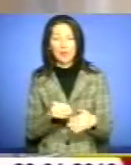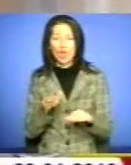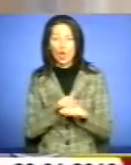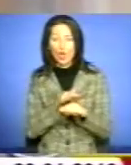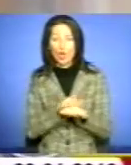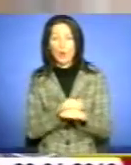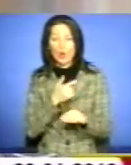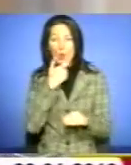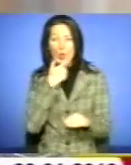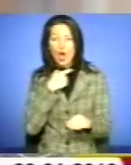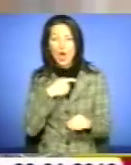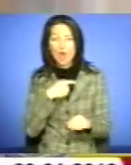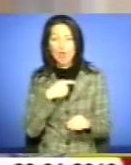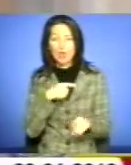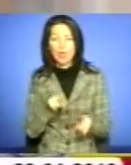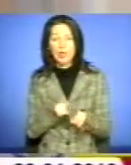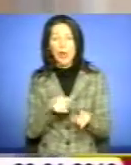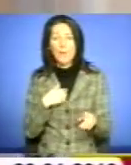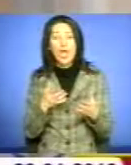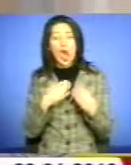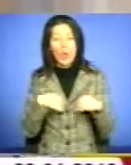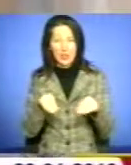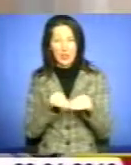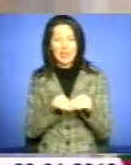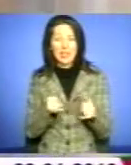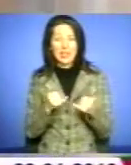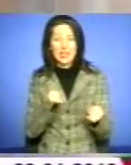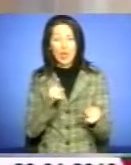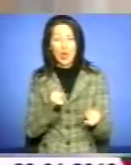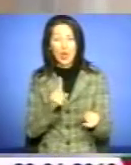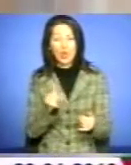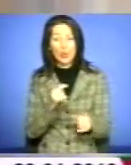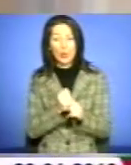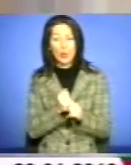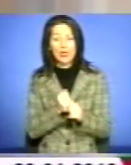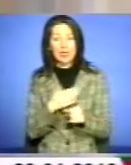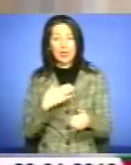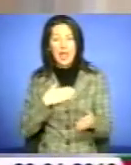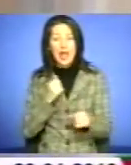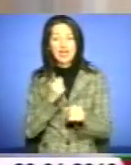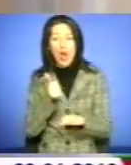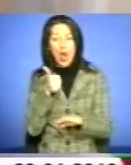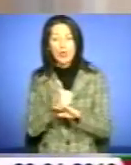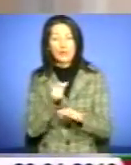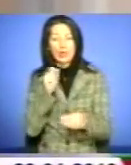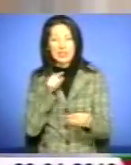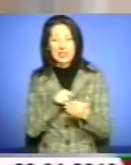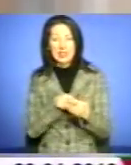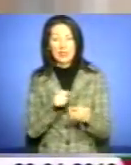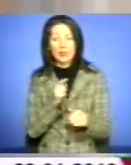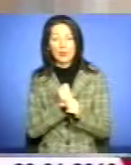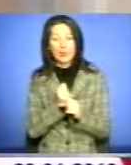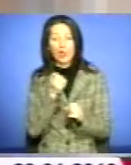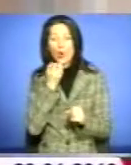добрі, благородні і так далі. Ми об'єдналися для того, щоб робити. Наша основна ціль – це хороші справи,